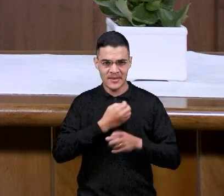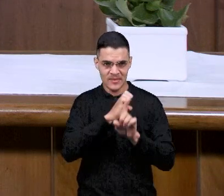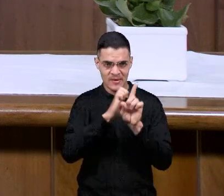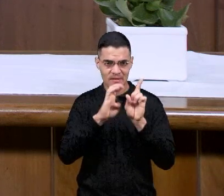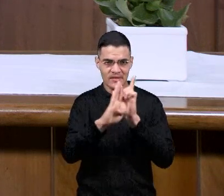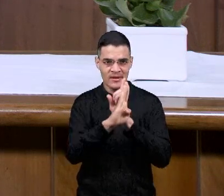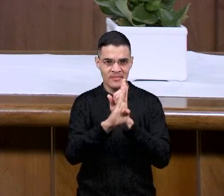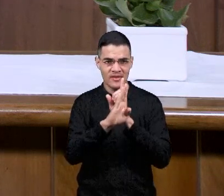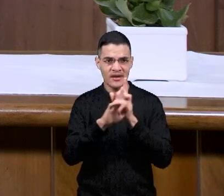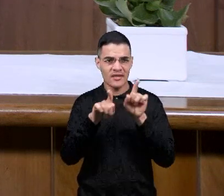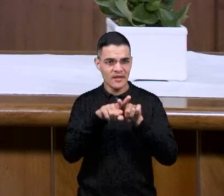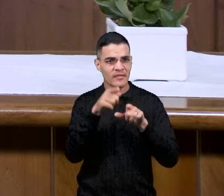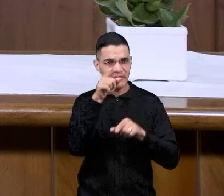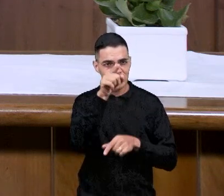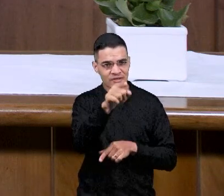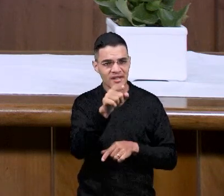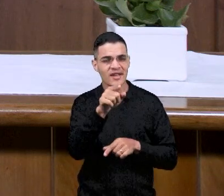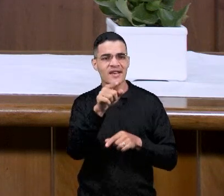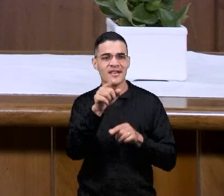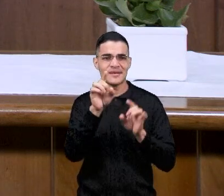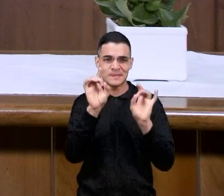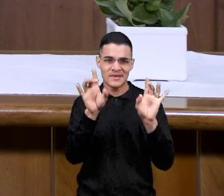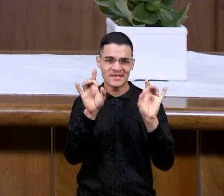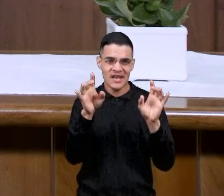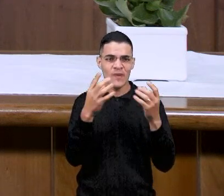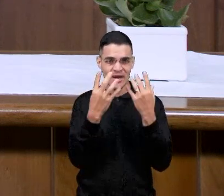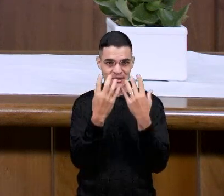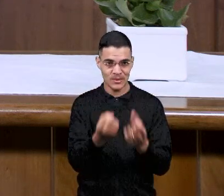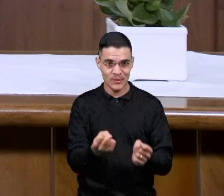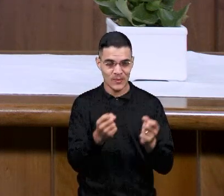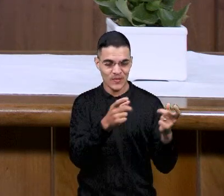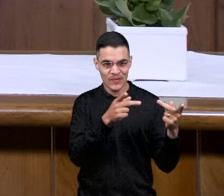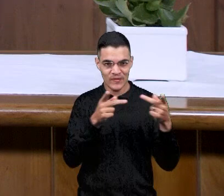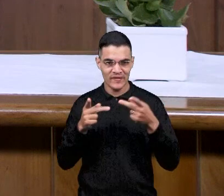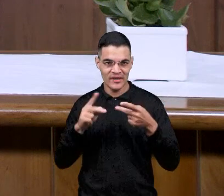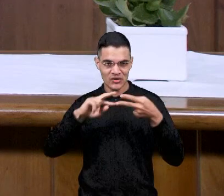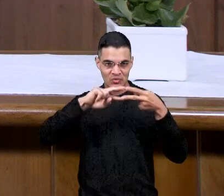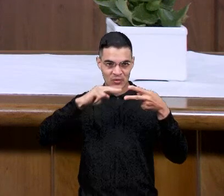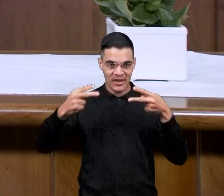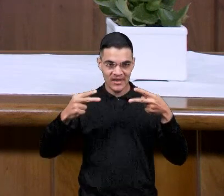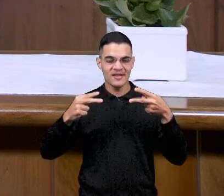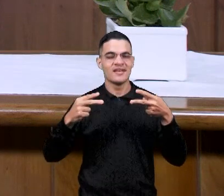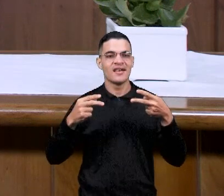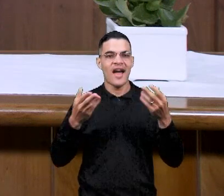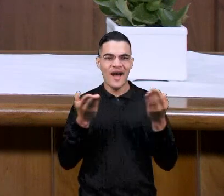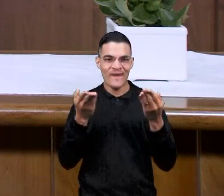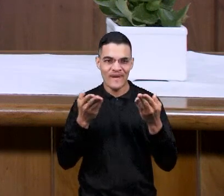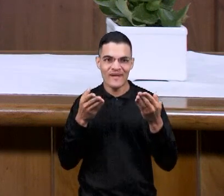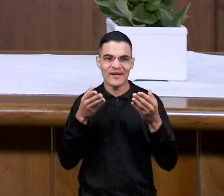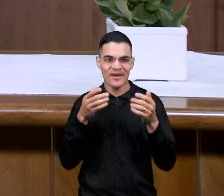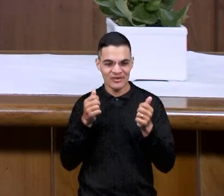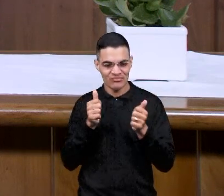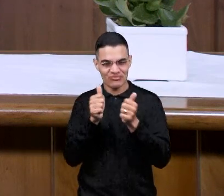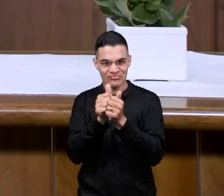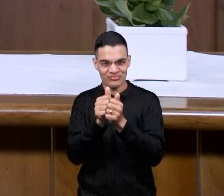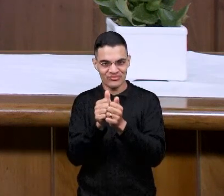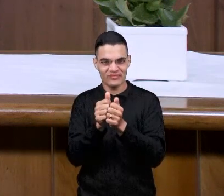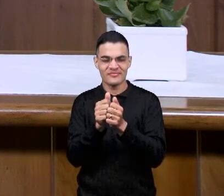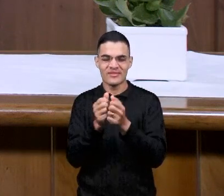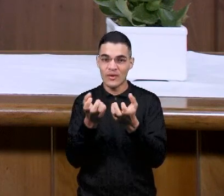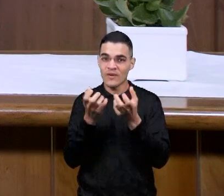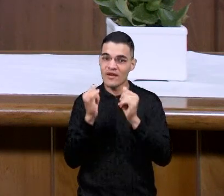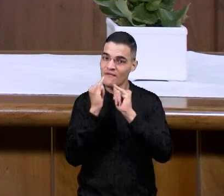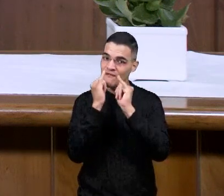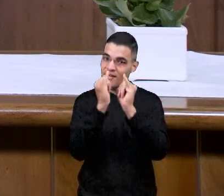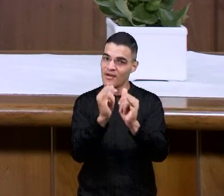manière spéciale. Ceux qui ont reçu une invitation pour participer de ce moment ont reçu un lien et ont accédé. Ils sont maintenant avec nous. Je veux vous